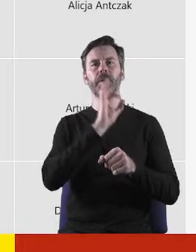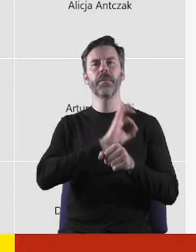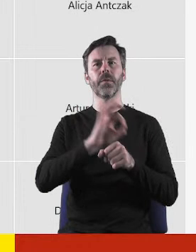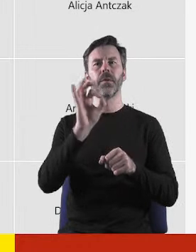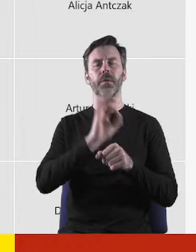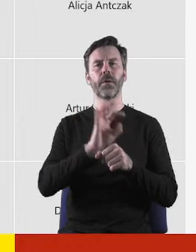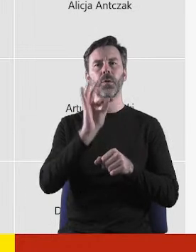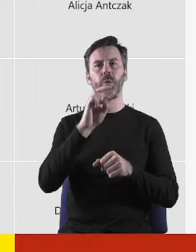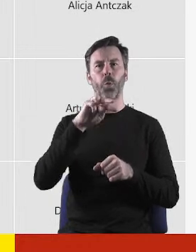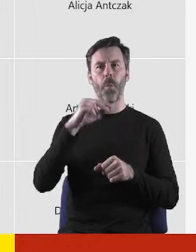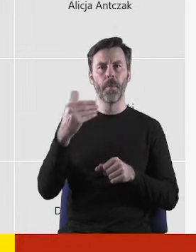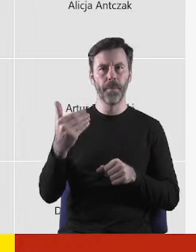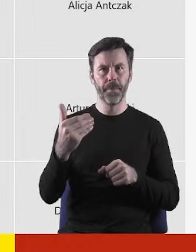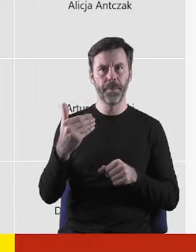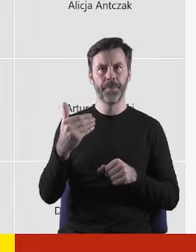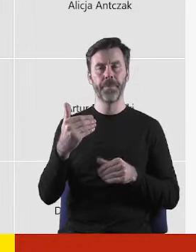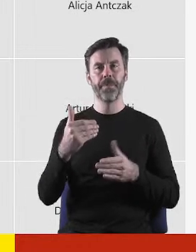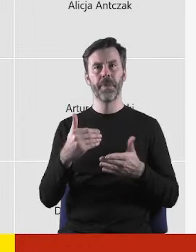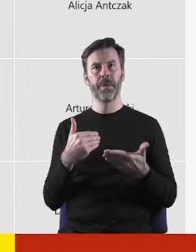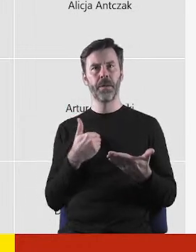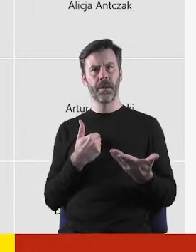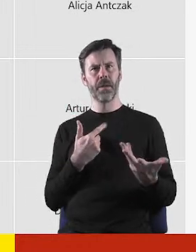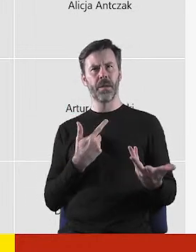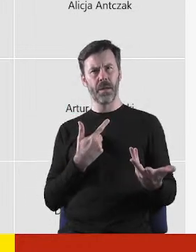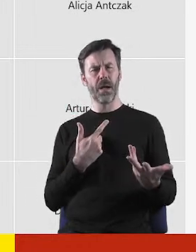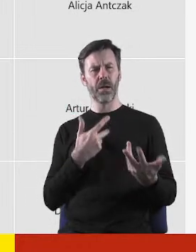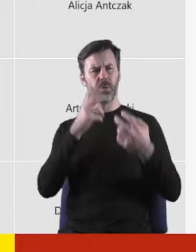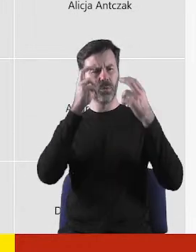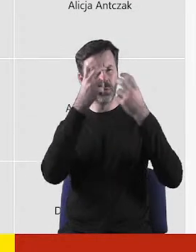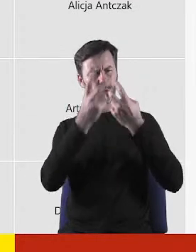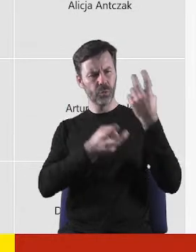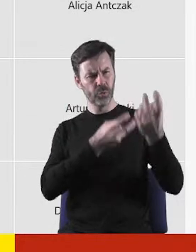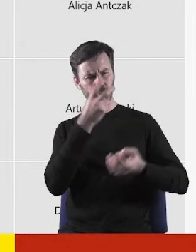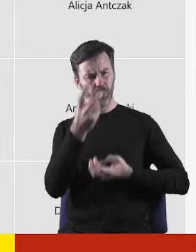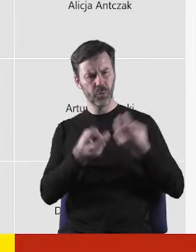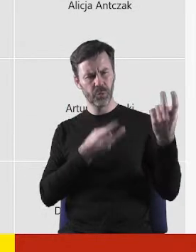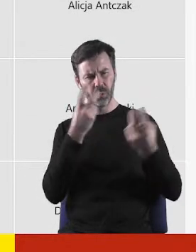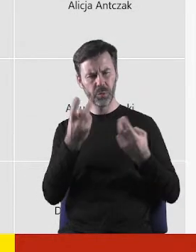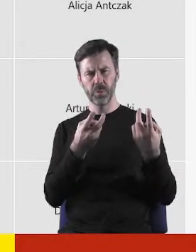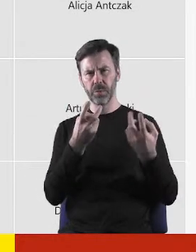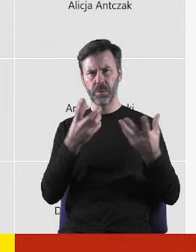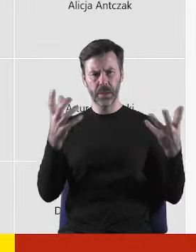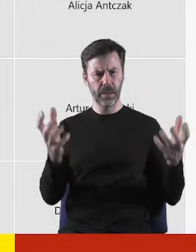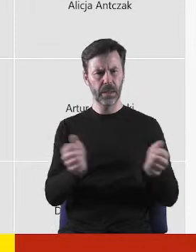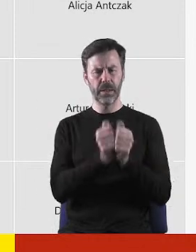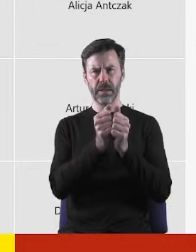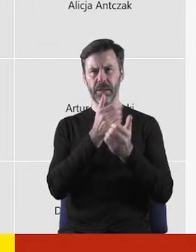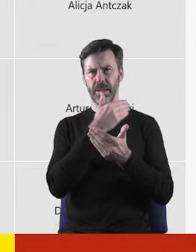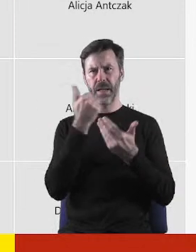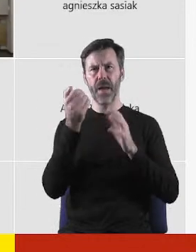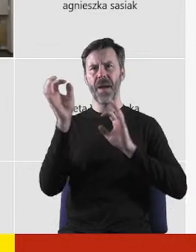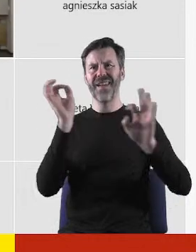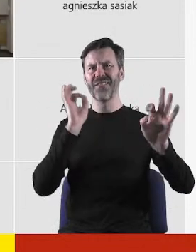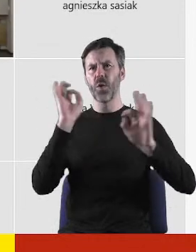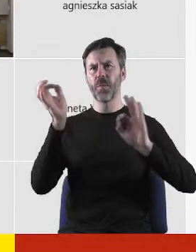i nie doszukałam się tam dokładnych danych